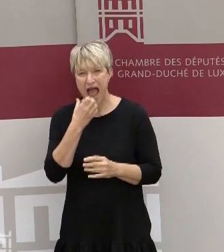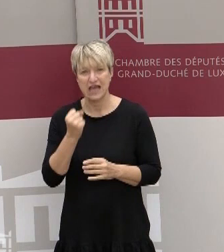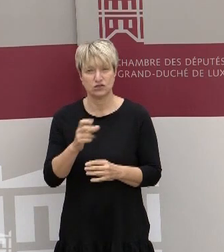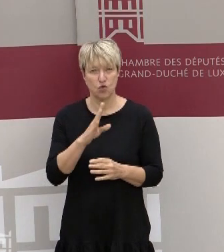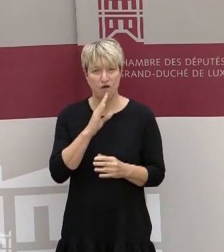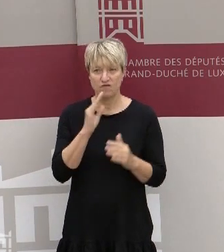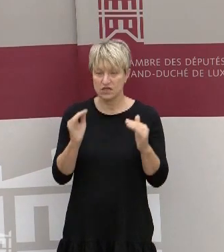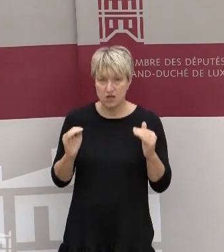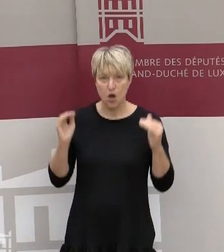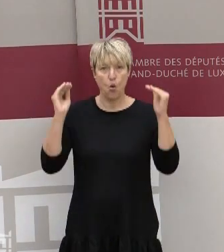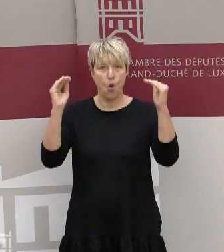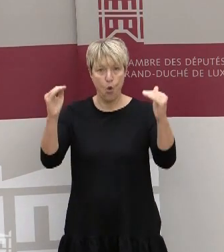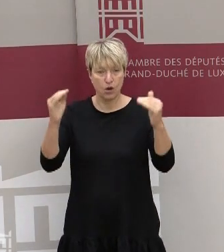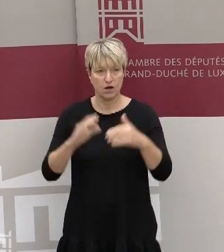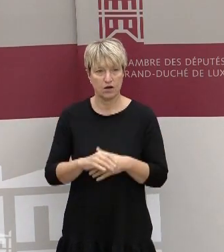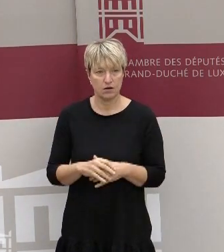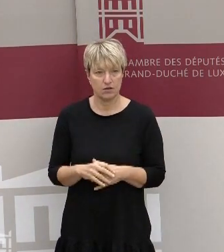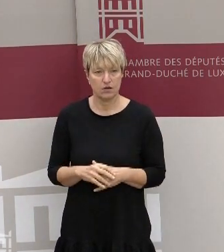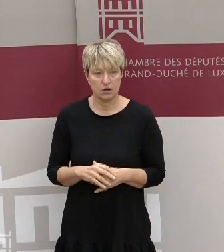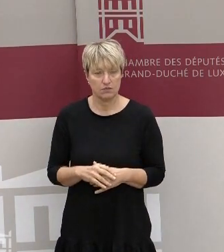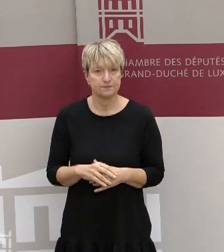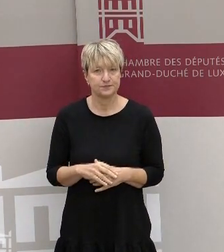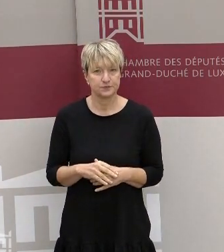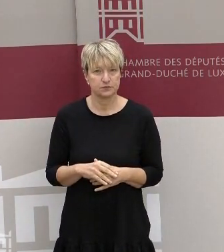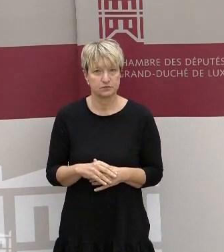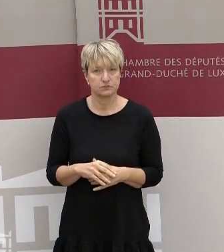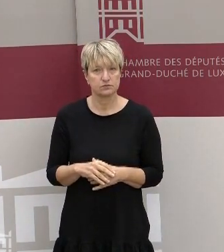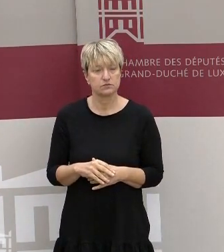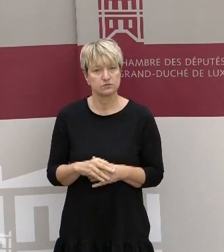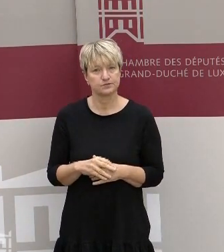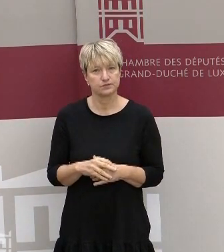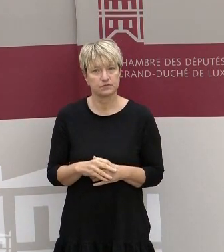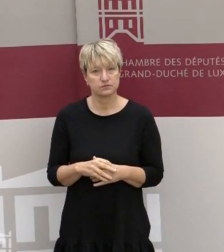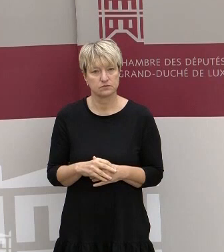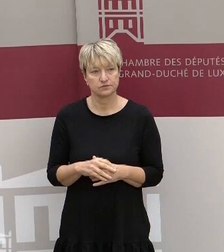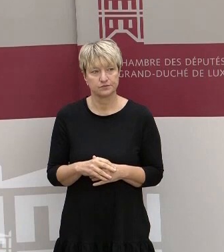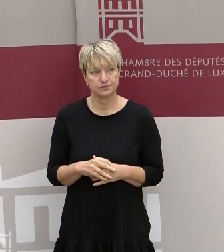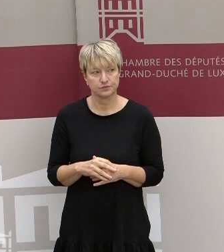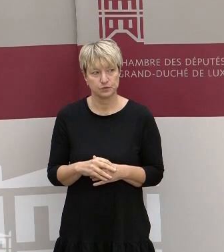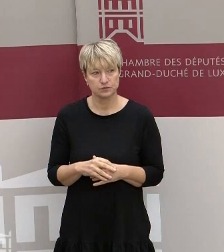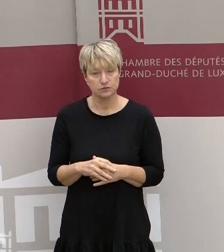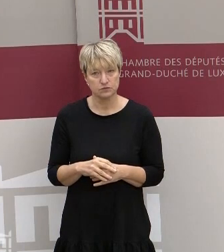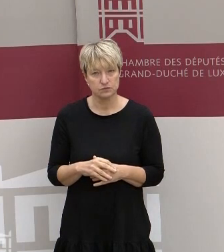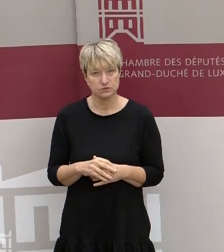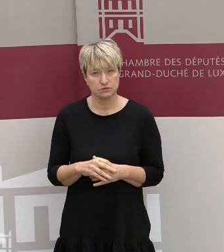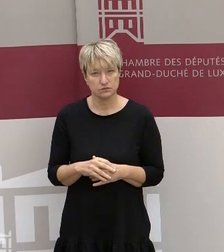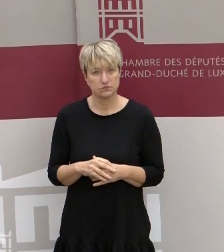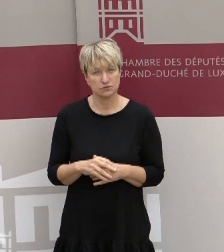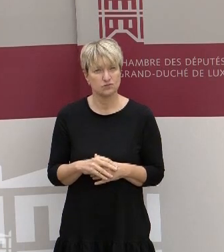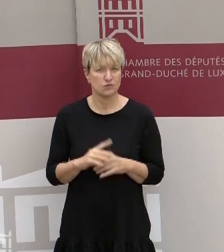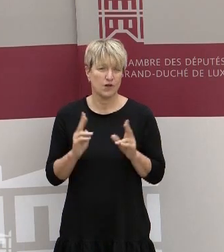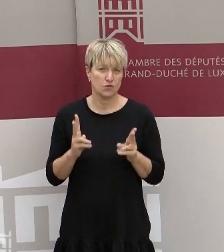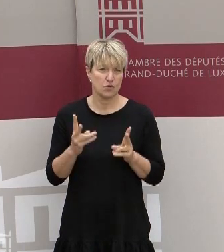Piraten also viel mehr erwartet hätten, dabei ein Thema, das Lützburg im Moment beschäftigt, wie kein anderes. Auch du könntest schon zu aus dem